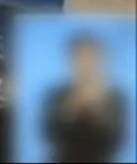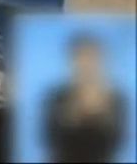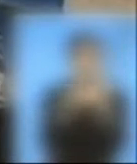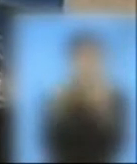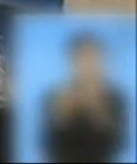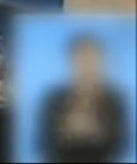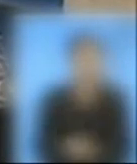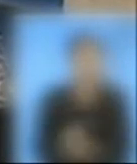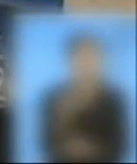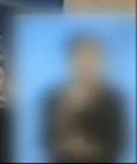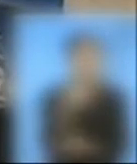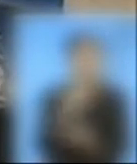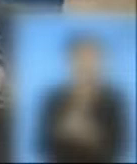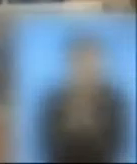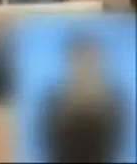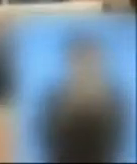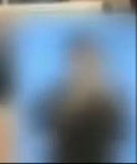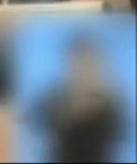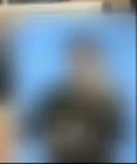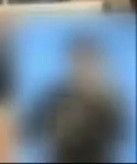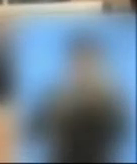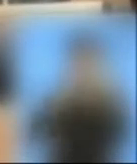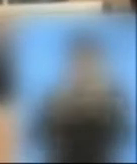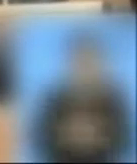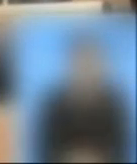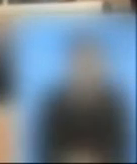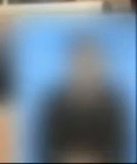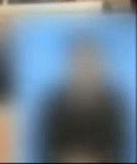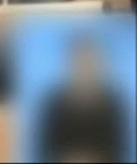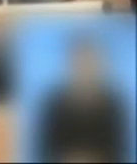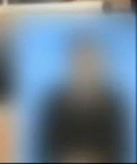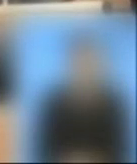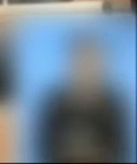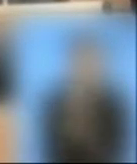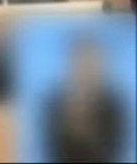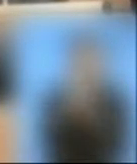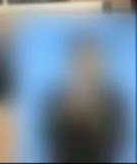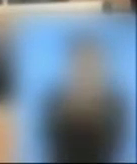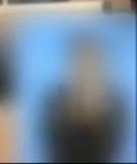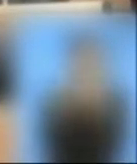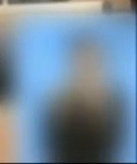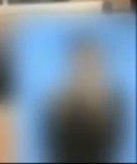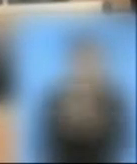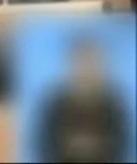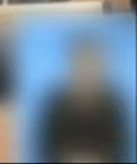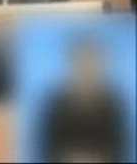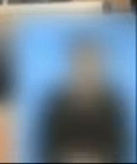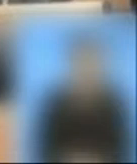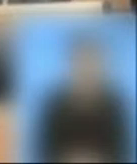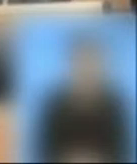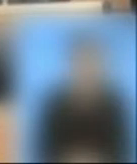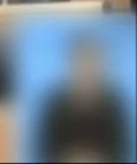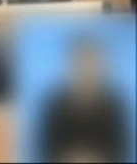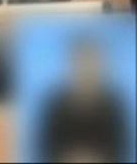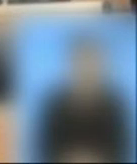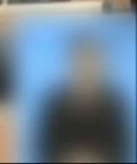แล้วส่วนสำเนาคำร้องถอนไม่สามารถนำมาเปิดหรือแจกให้เพื่อนสมาชิกได้เพราะเป็นเอกสารลับที่ยื่นต่อ